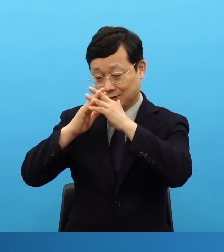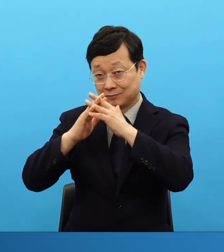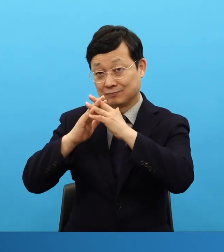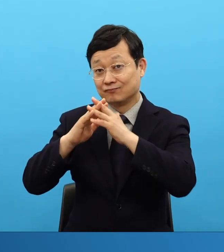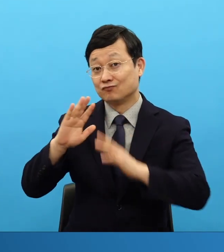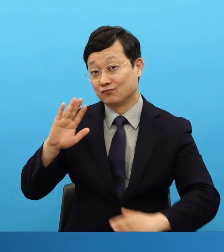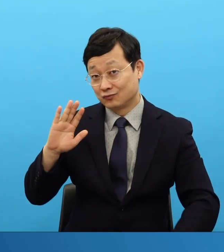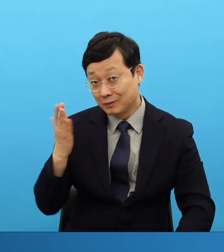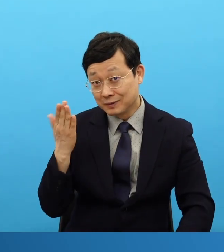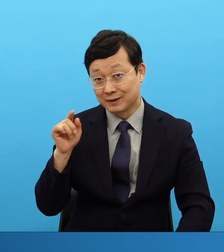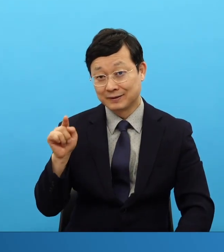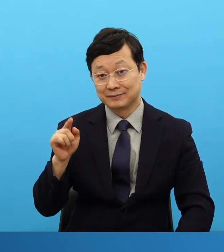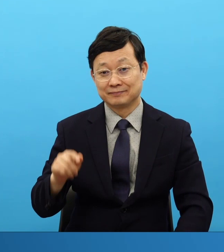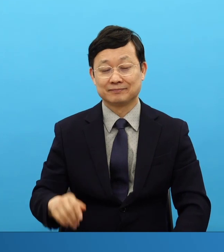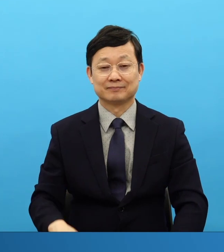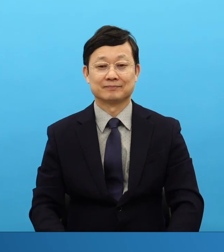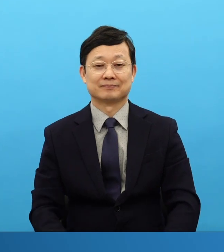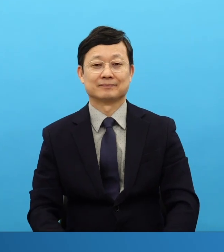보고.